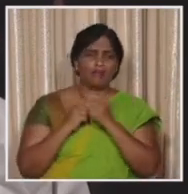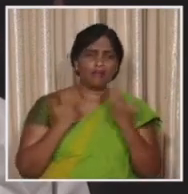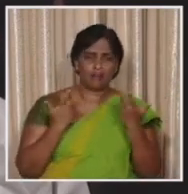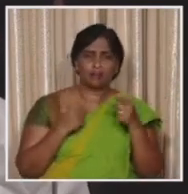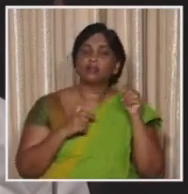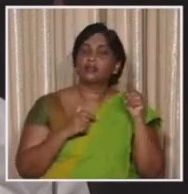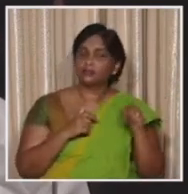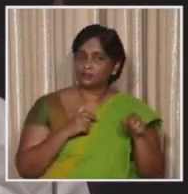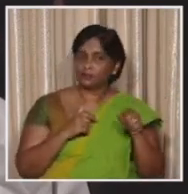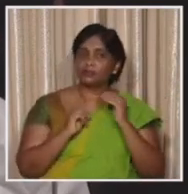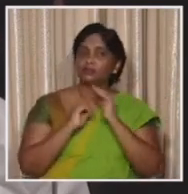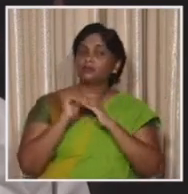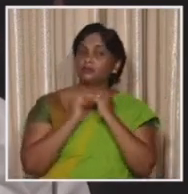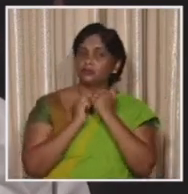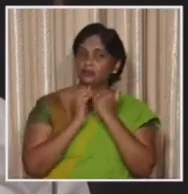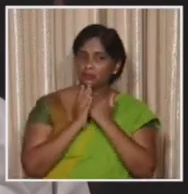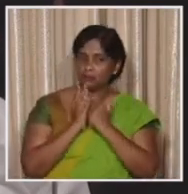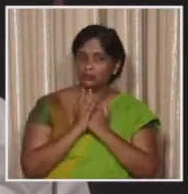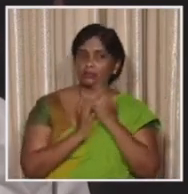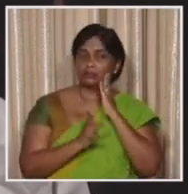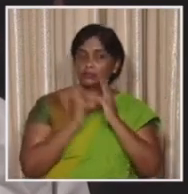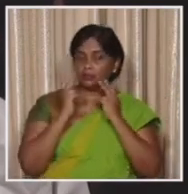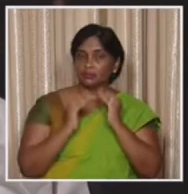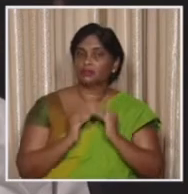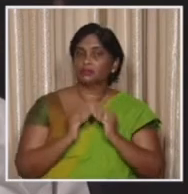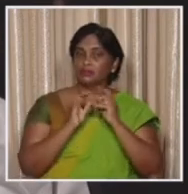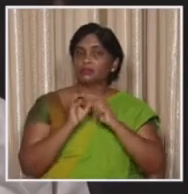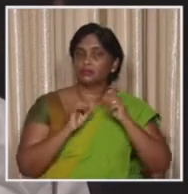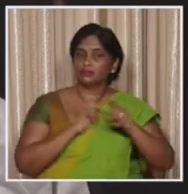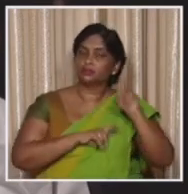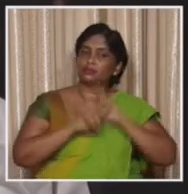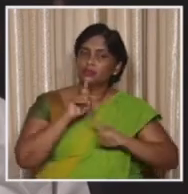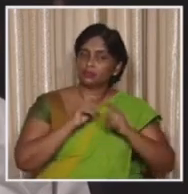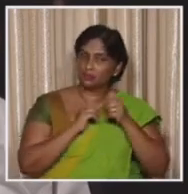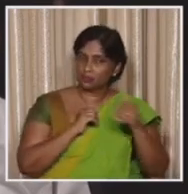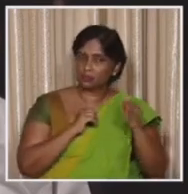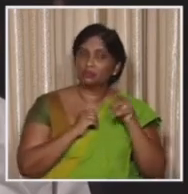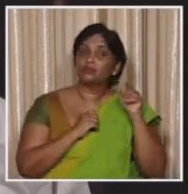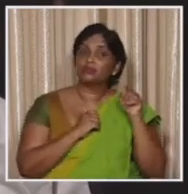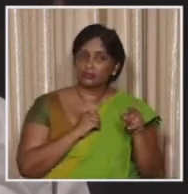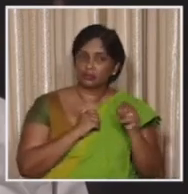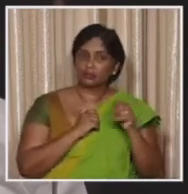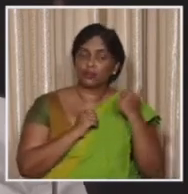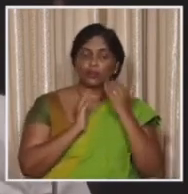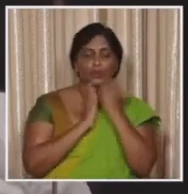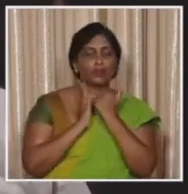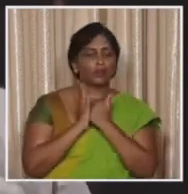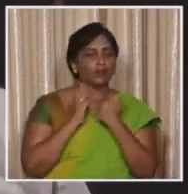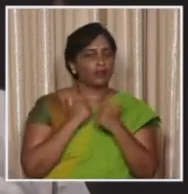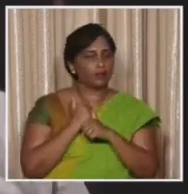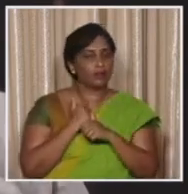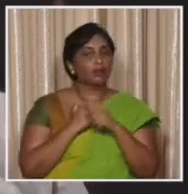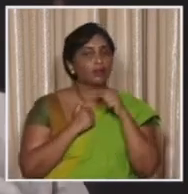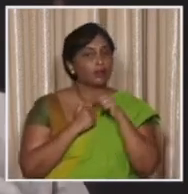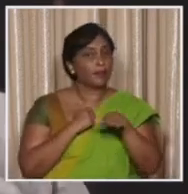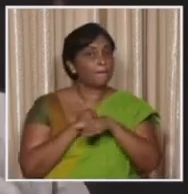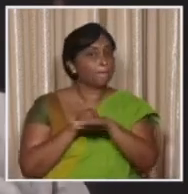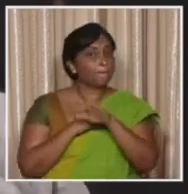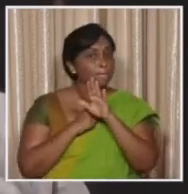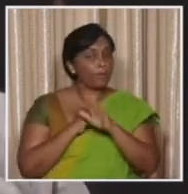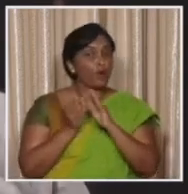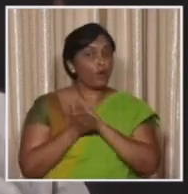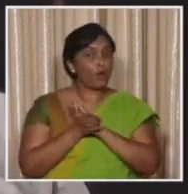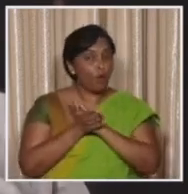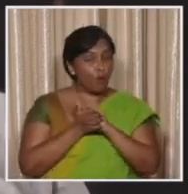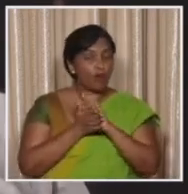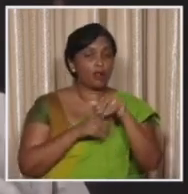Namut me Wadepiru lagi nabi sancar ke Sangwardhan Mandali katakanin pauti no, ekat nabi alit wadepiru lah dala, e provinsi ti no hotel